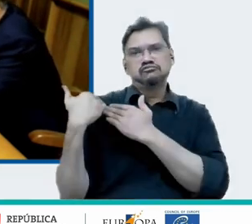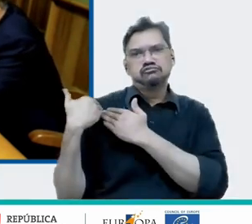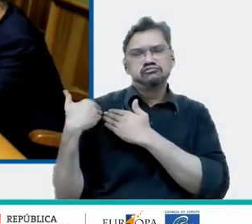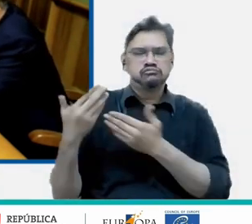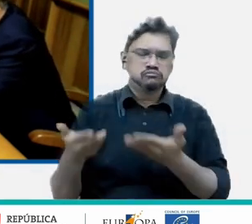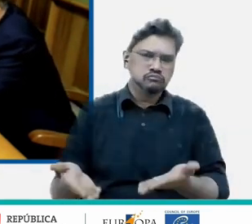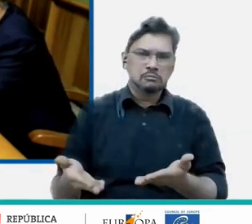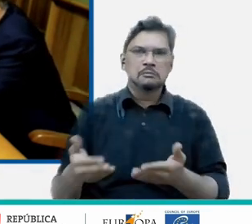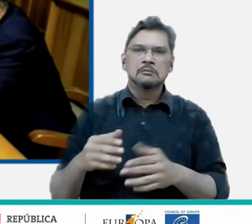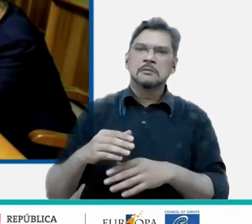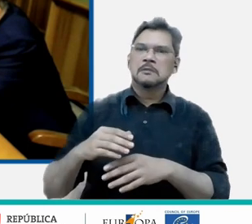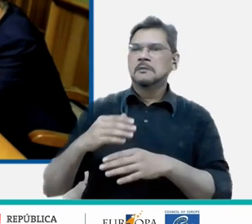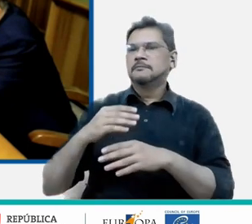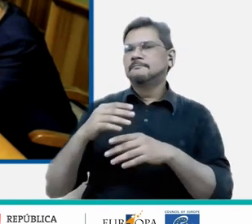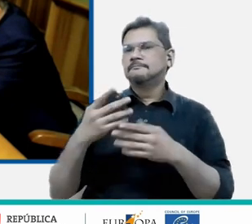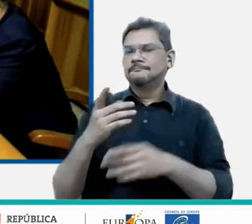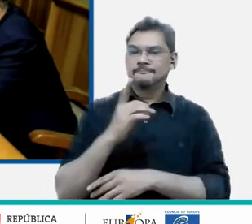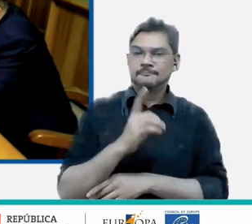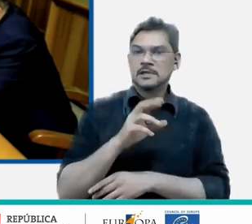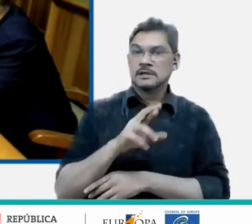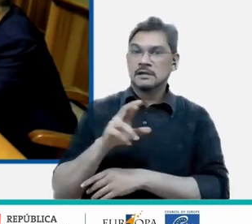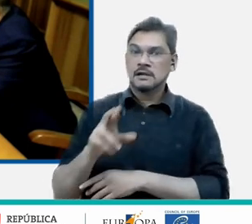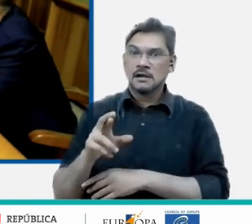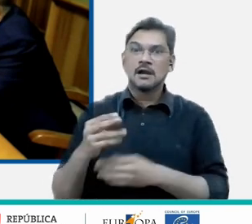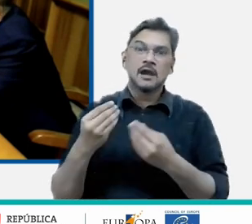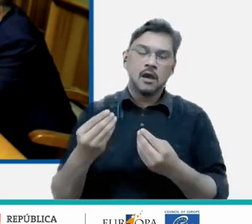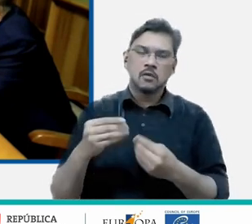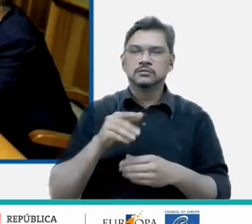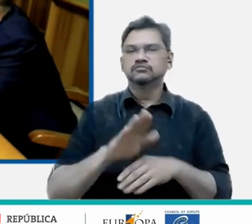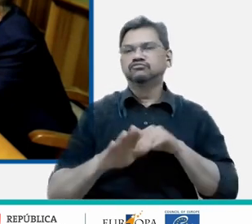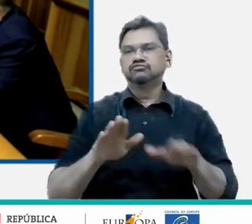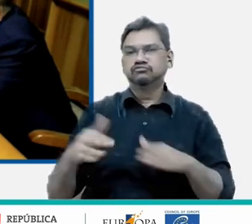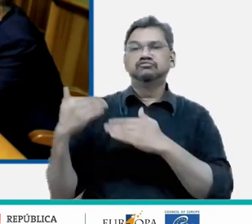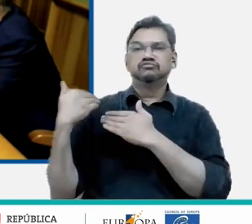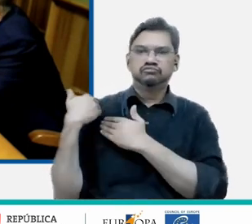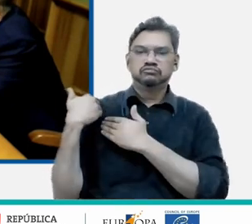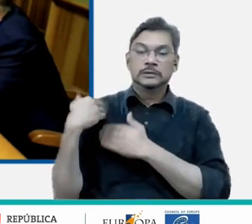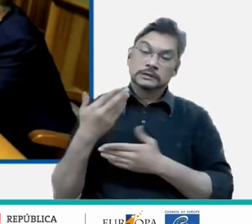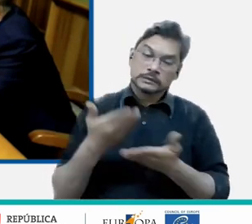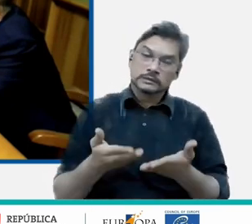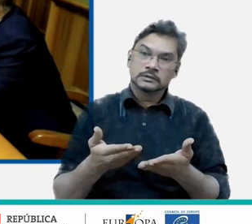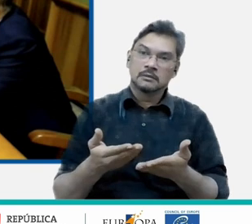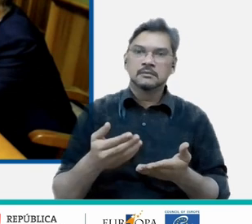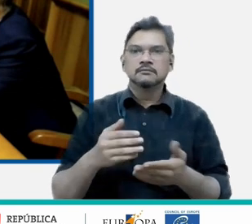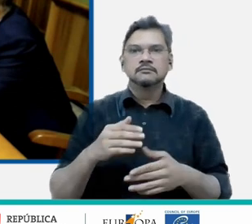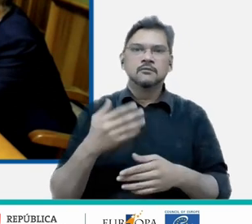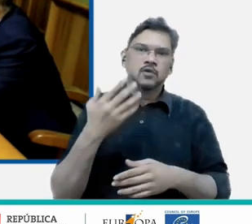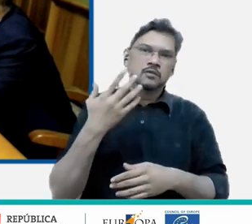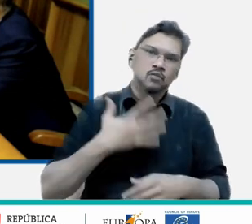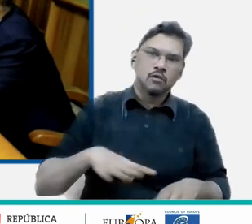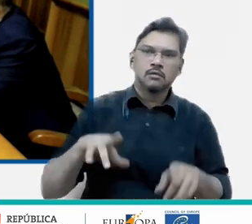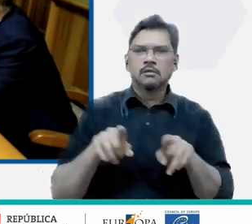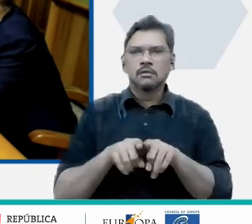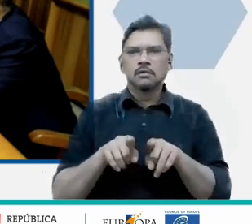упреждающих мер, основанных на анализе и планировании, которые направлены на предотвращение